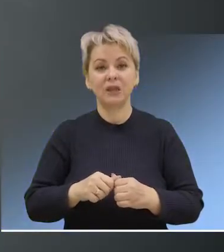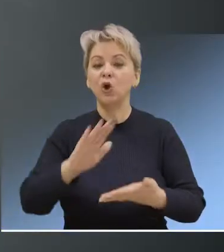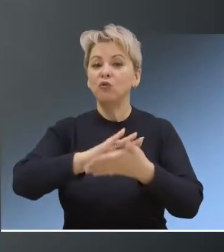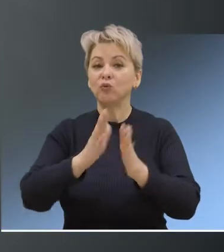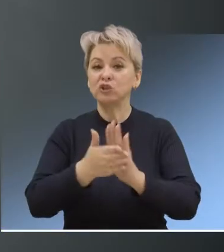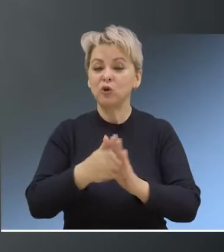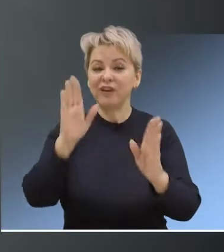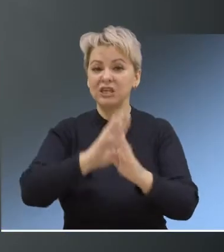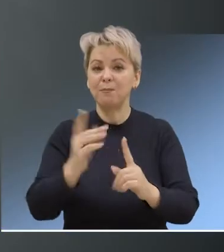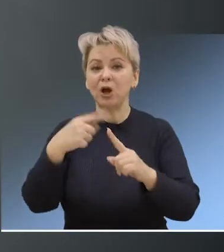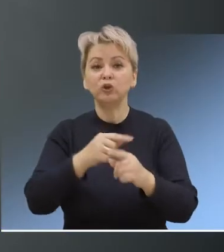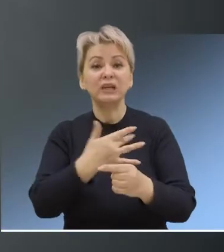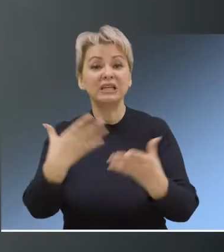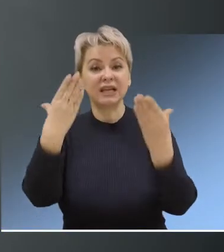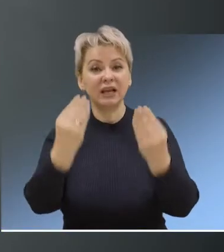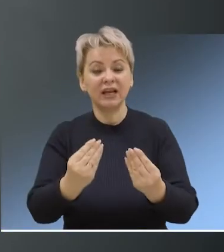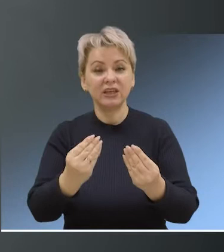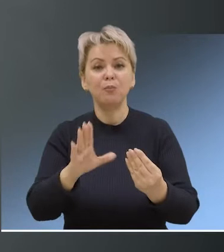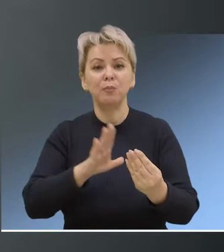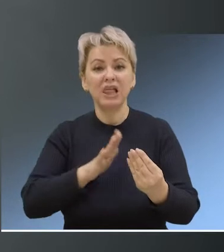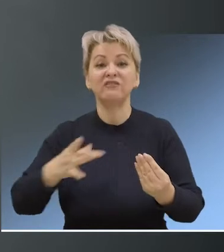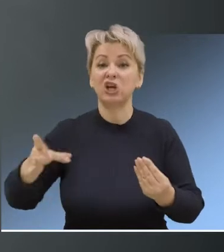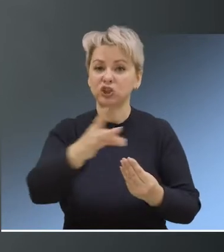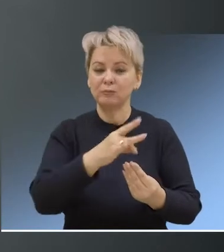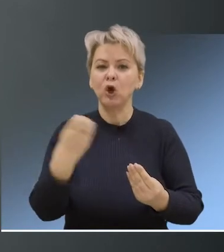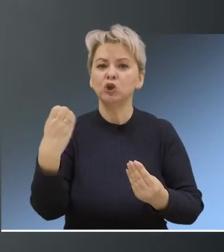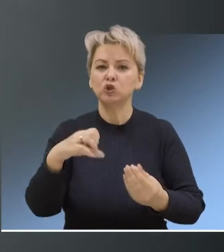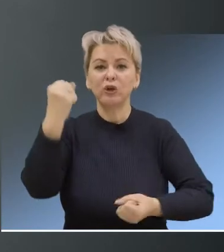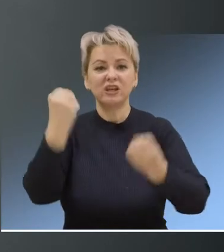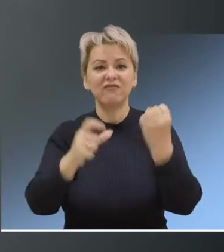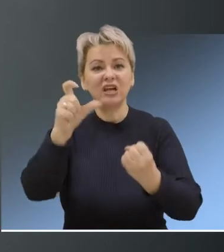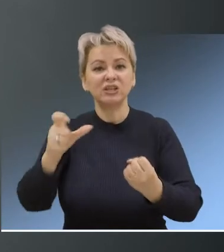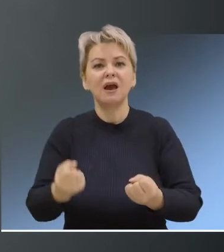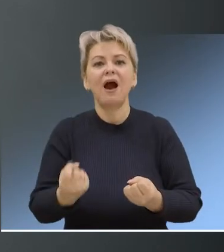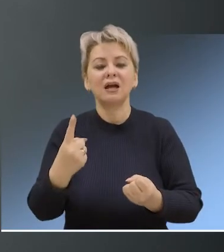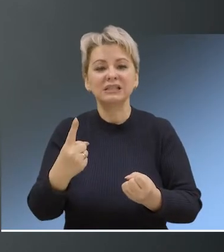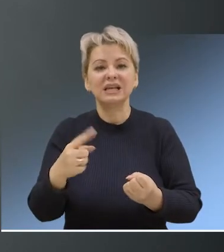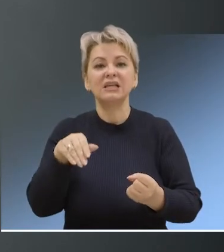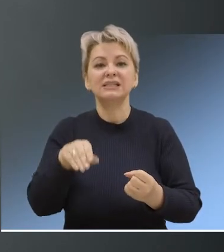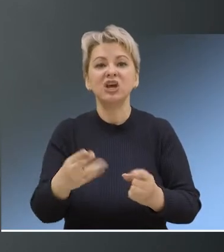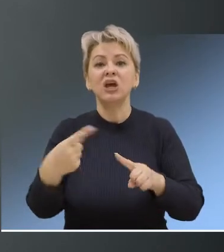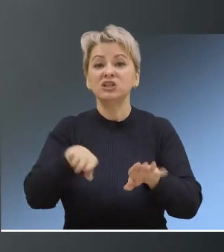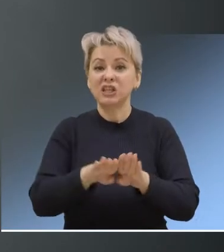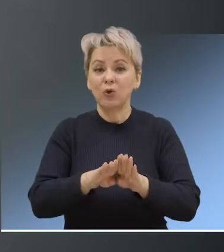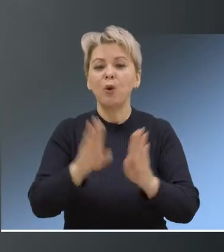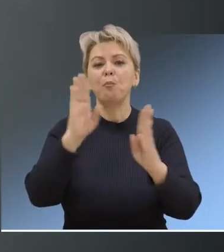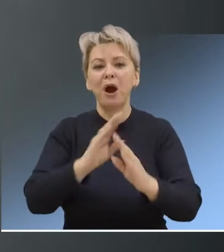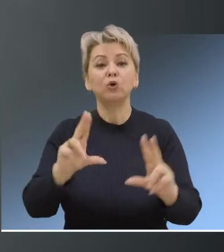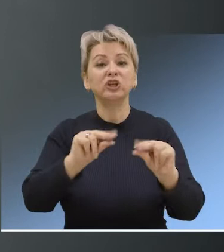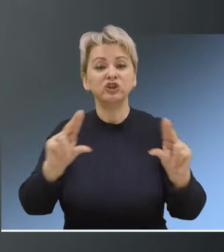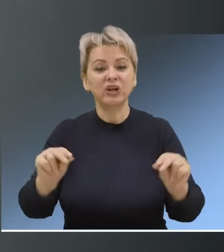В условиях непогоды, которая несколько дней не покидала наш регион, сотни водителей оказались один на один со стихией. К